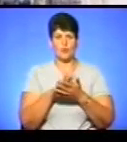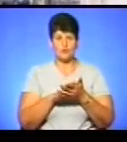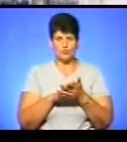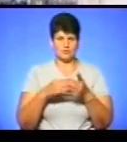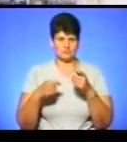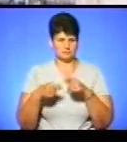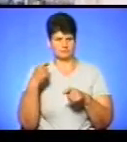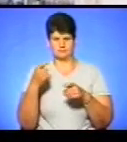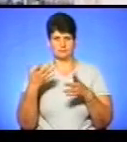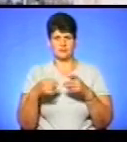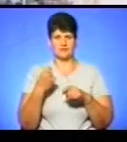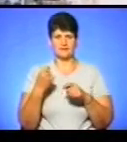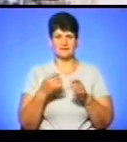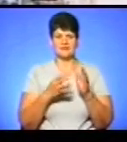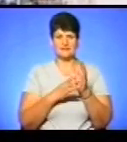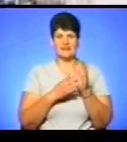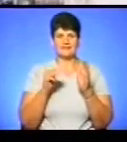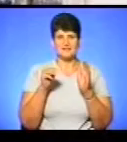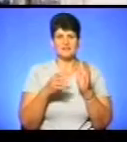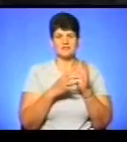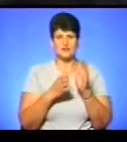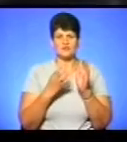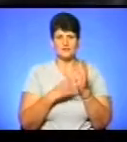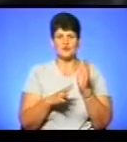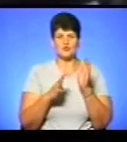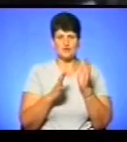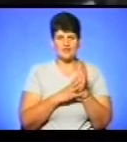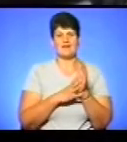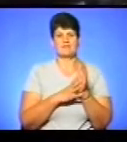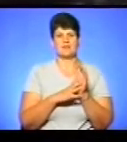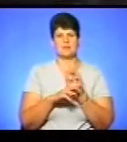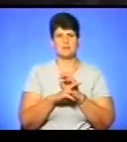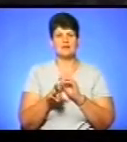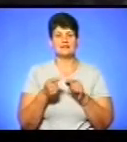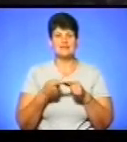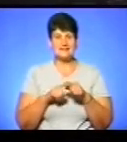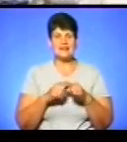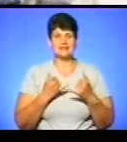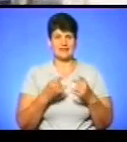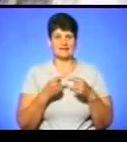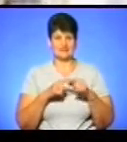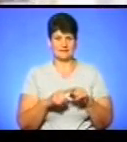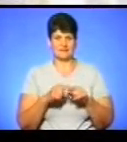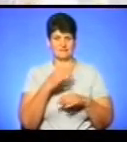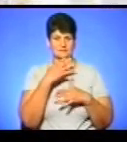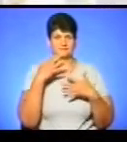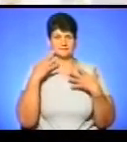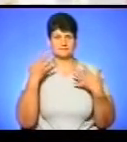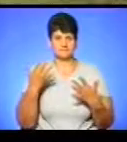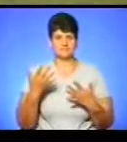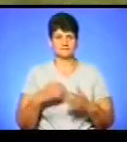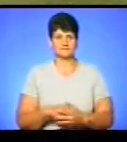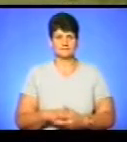тисяч, наргає на 9 999,9 метрів. Бачите, навіть для техніки ця дистанція є неймовірна. А ми це